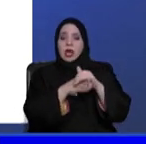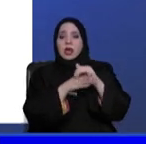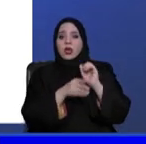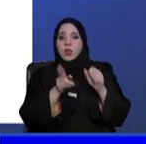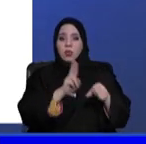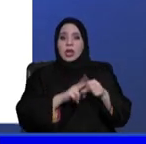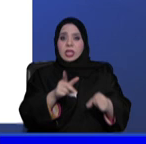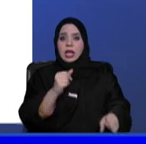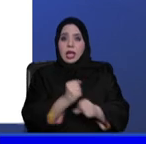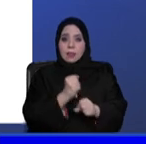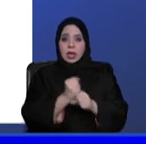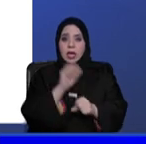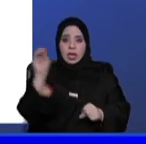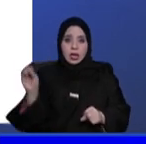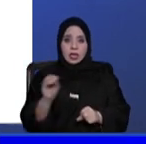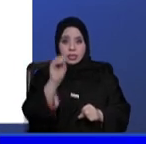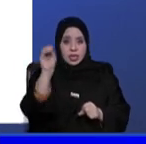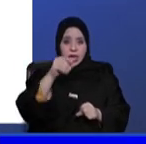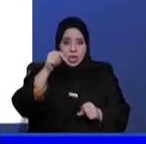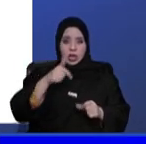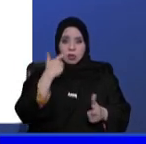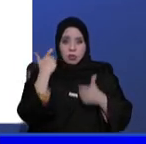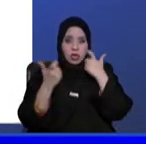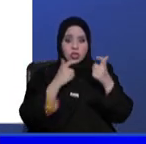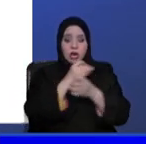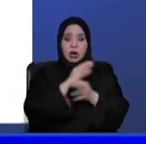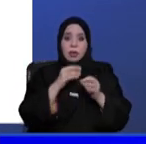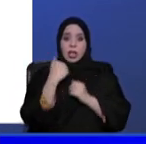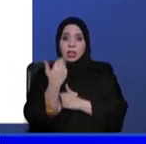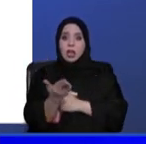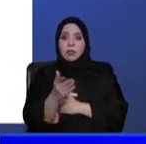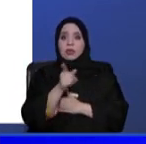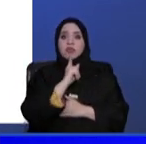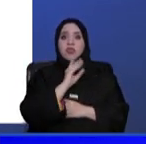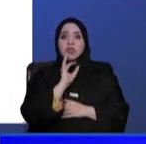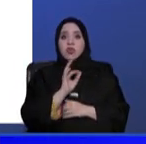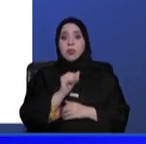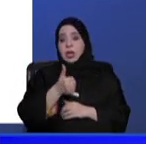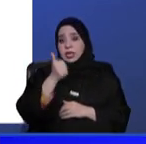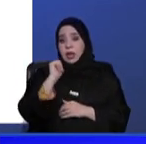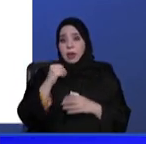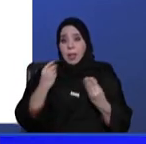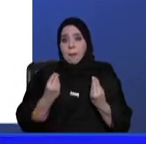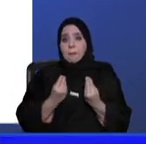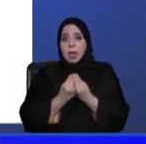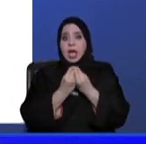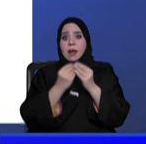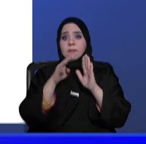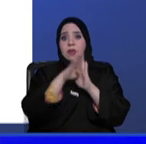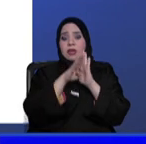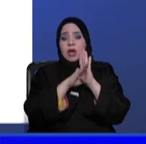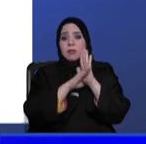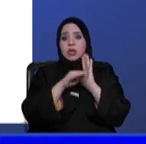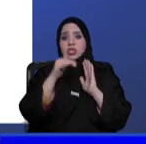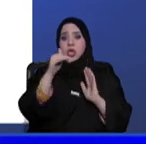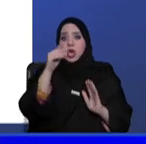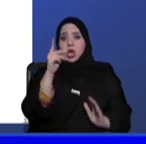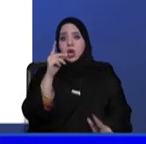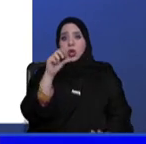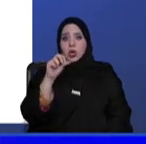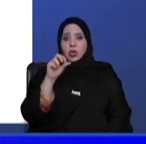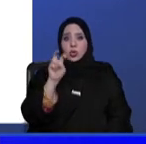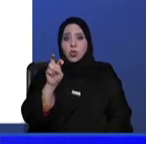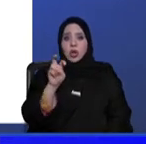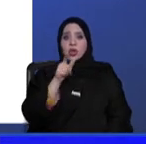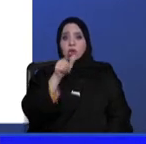لذا تعمل الهيئة العامة حاليا على مراجعة جميع طلبات ضم المدة السابقة المقدمة وفق برنامج خطوة للتأكد